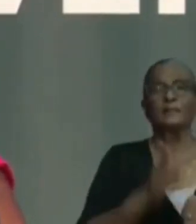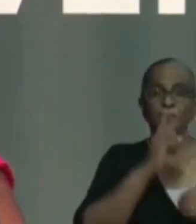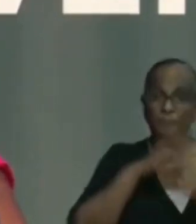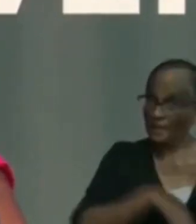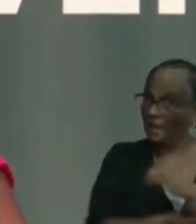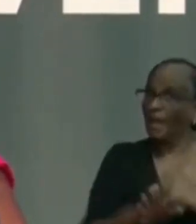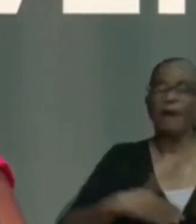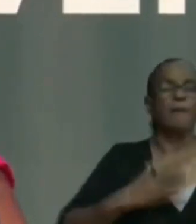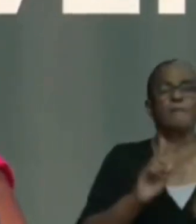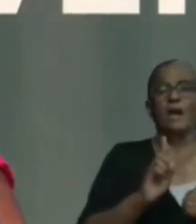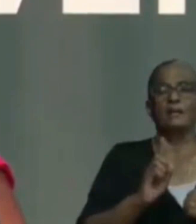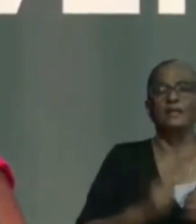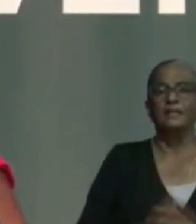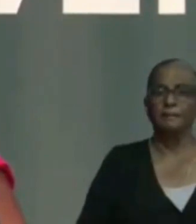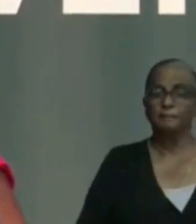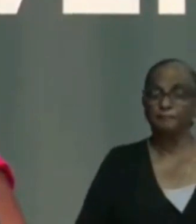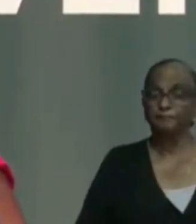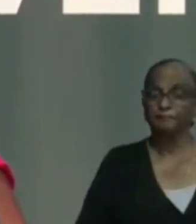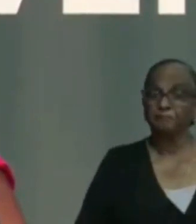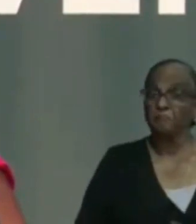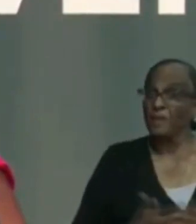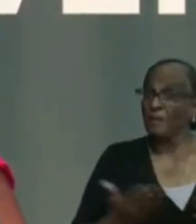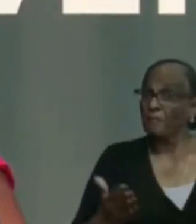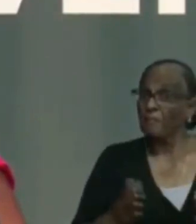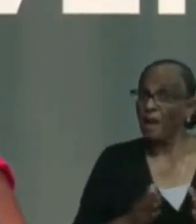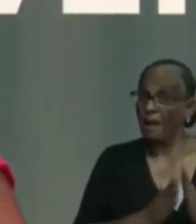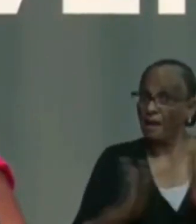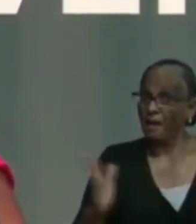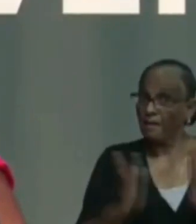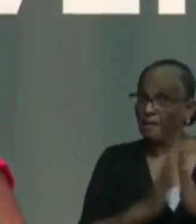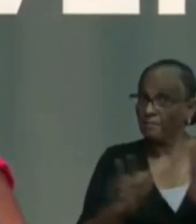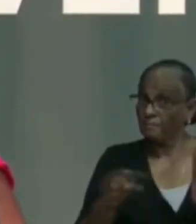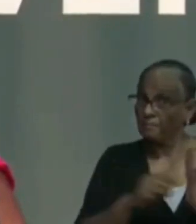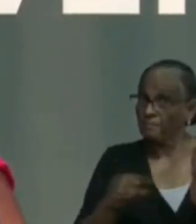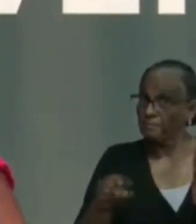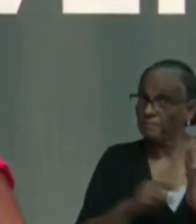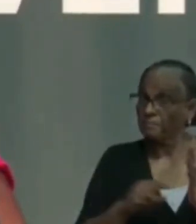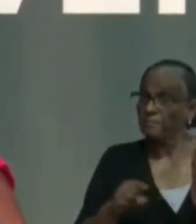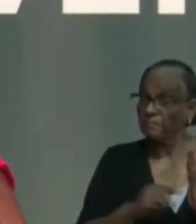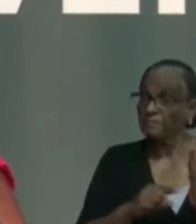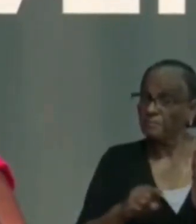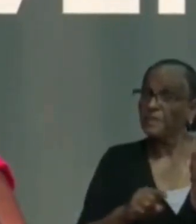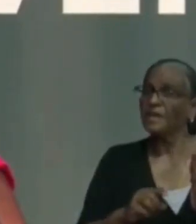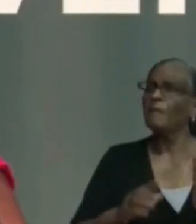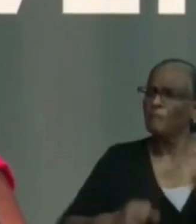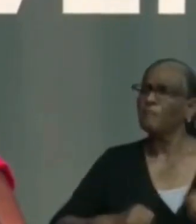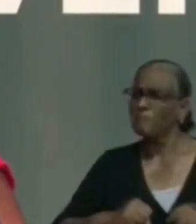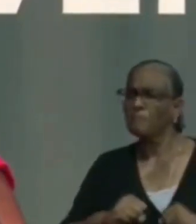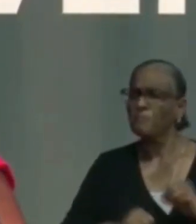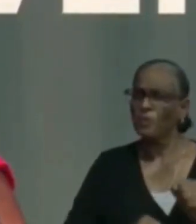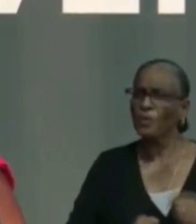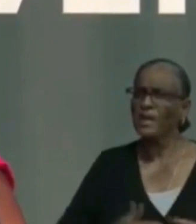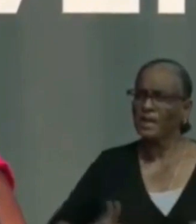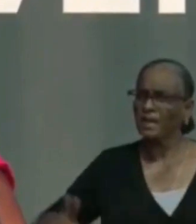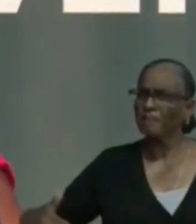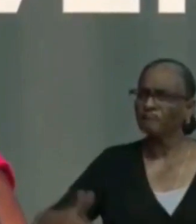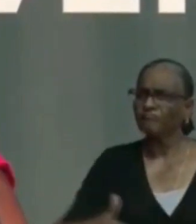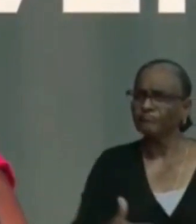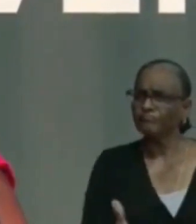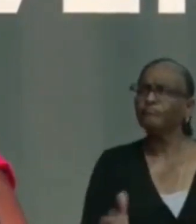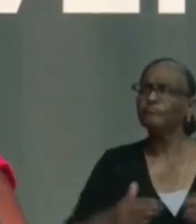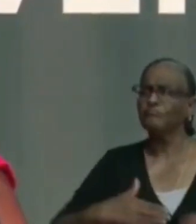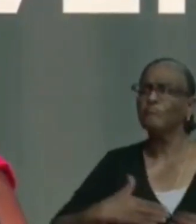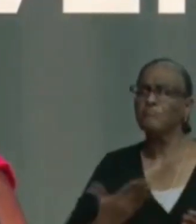Illegaal. Maar het is, binnen die operatie is het nu wel toegestaan dat er bewegingen op de rivier